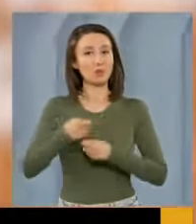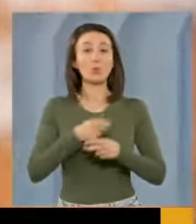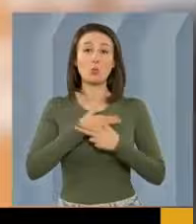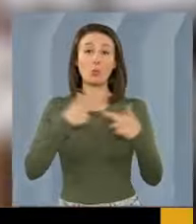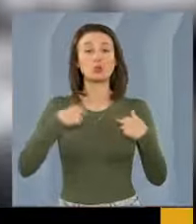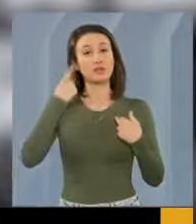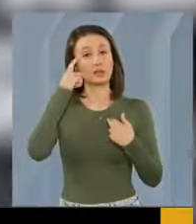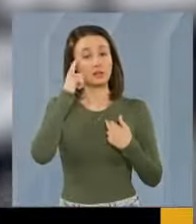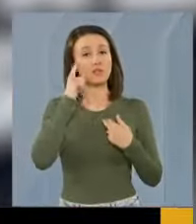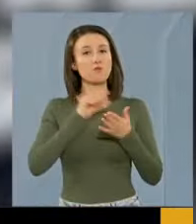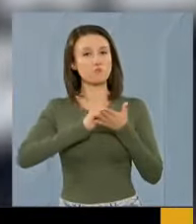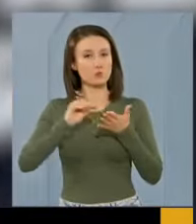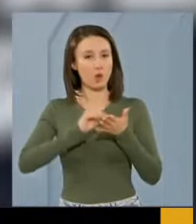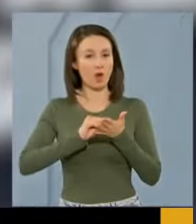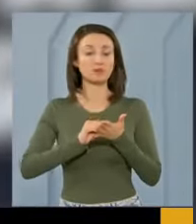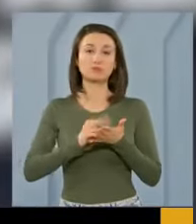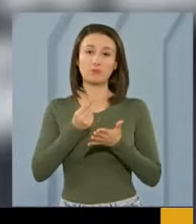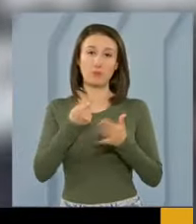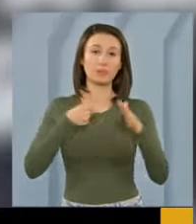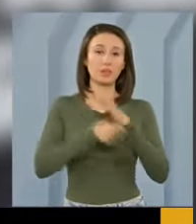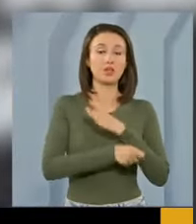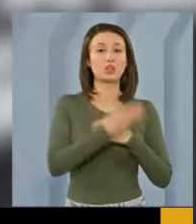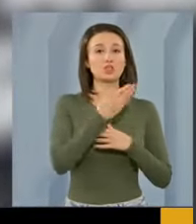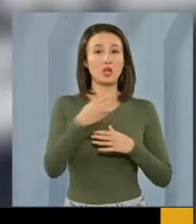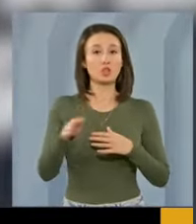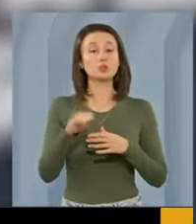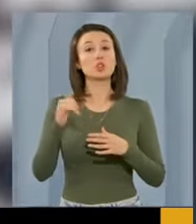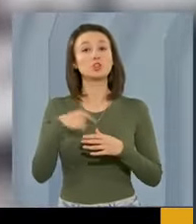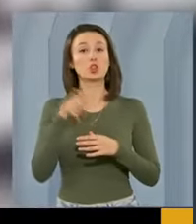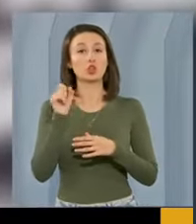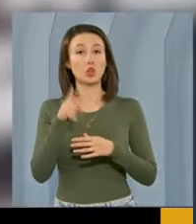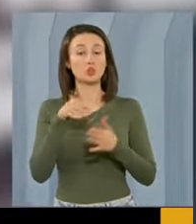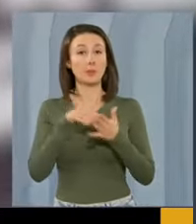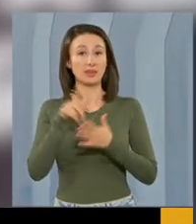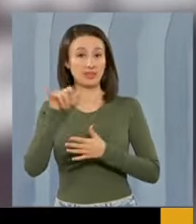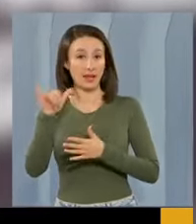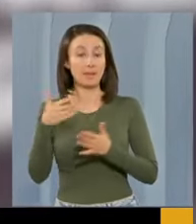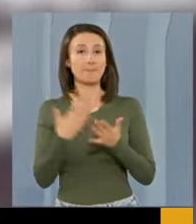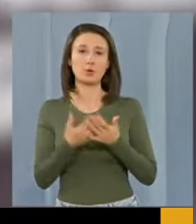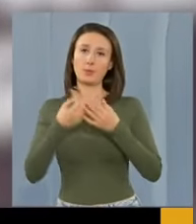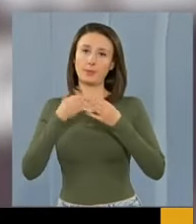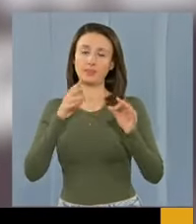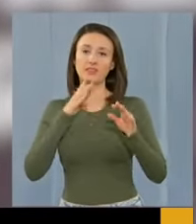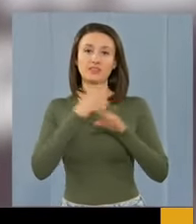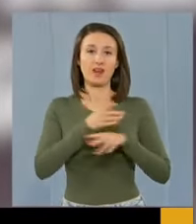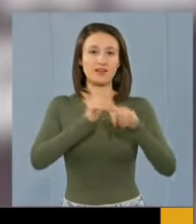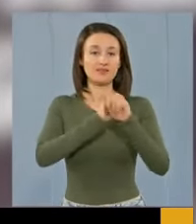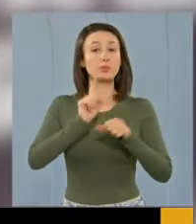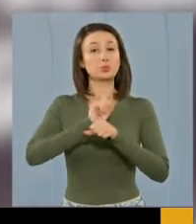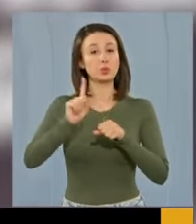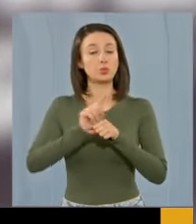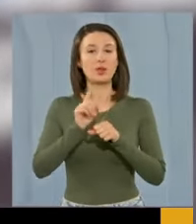că funcționarii vamali erau mituiți cu sume cuprinse între 600 și 12.000 de lei pentru a permite intrarea în țara